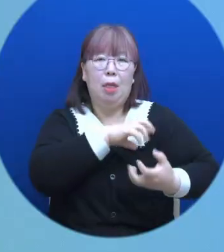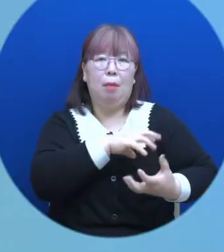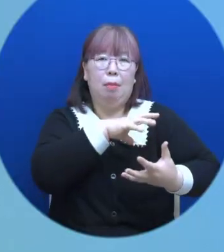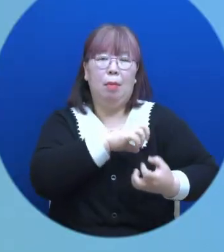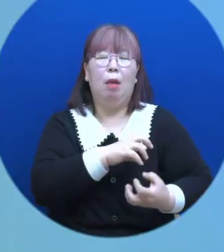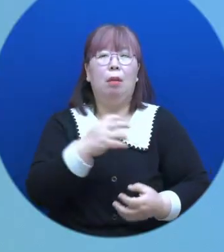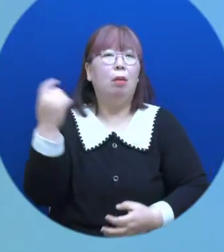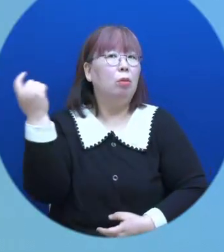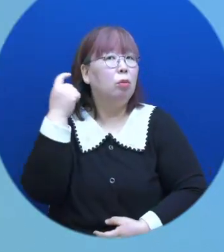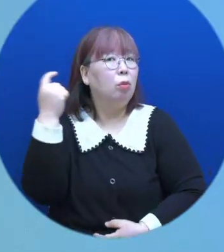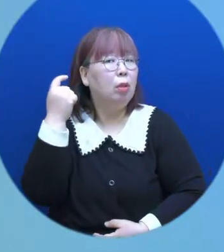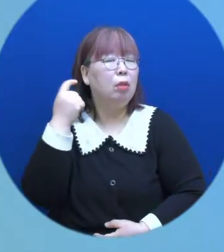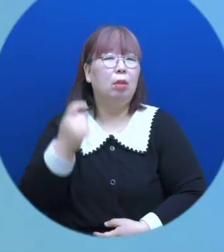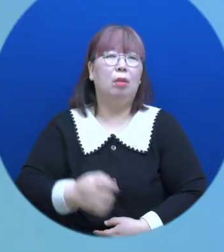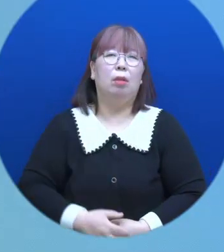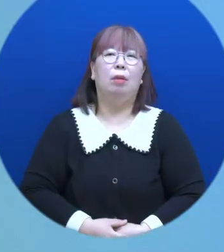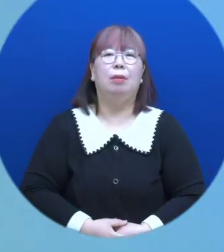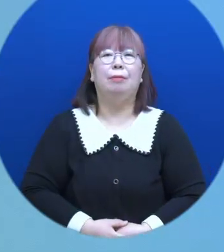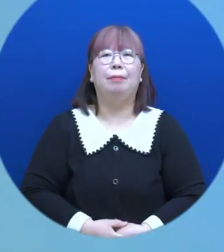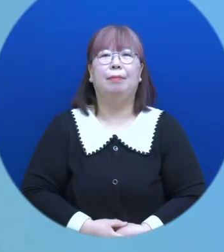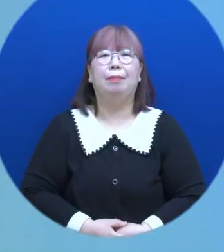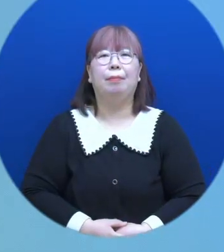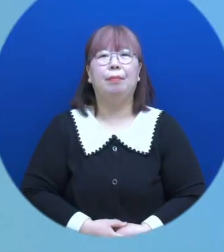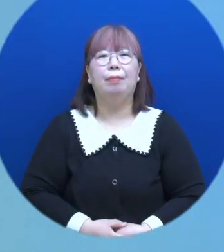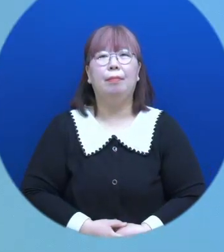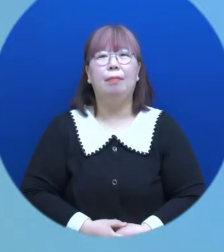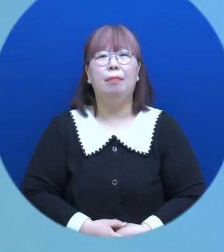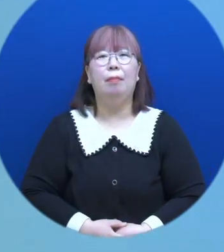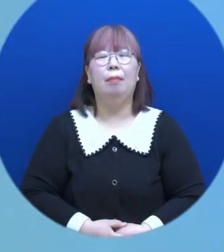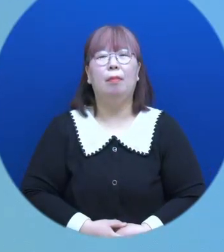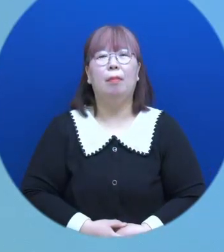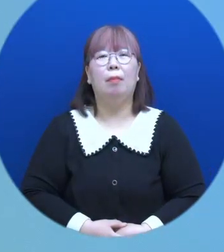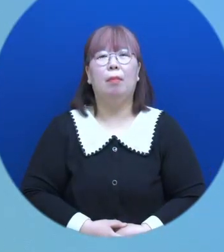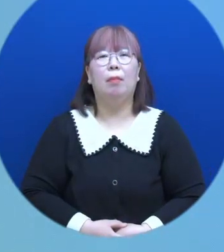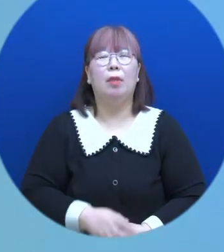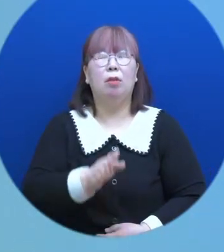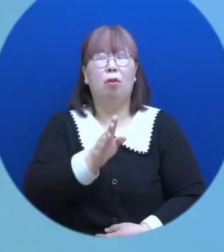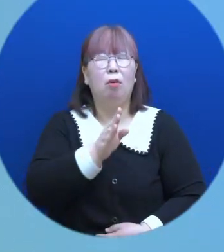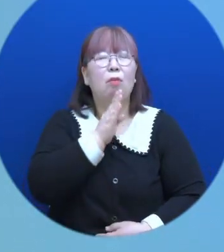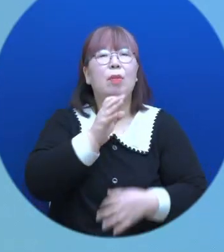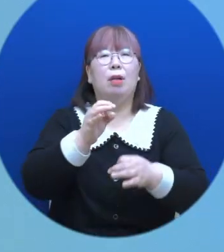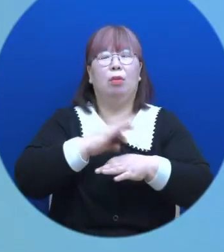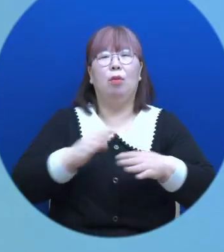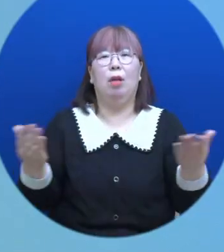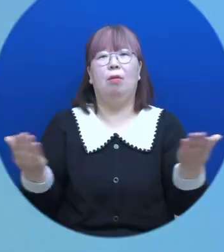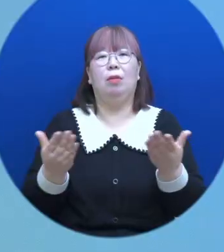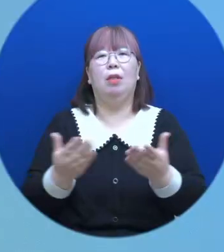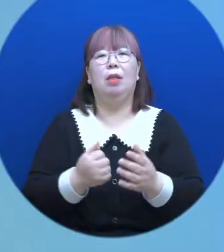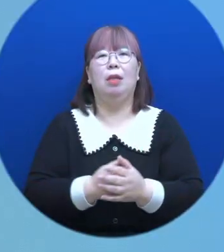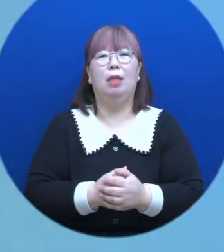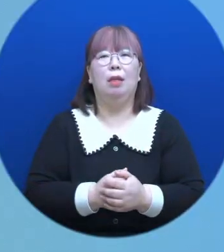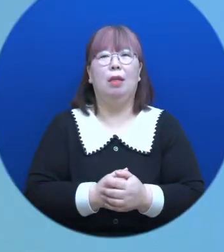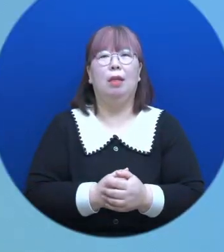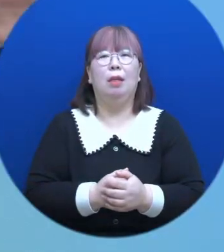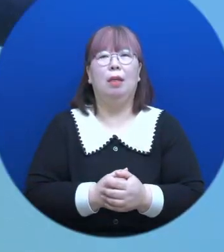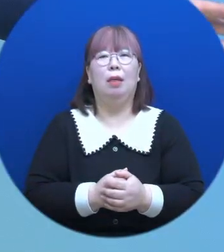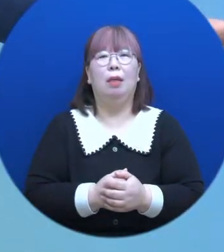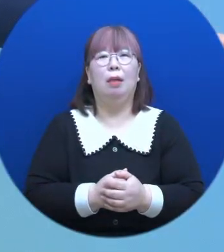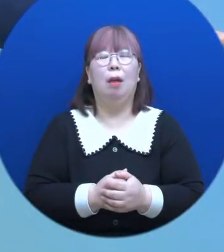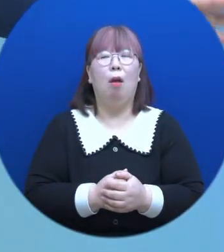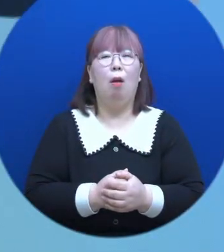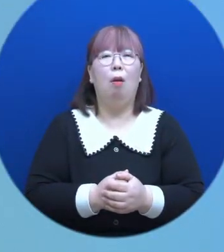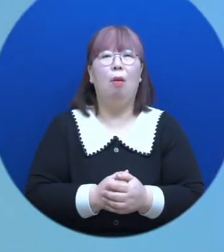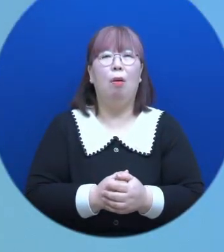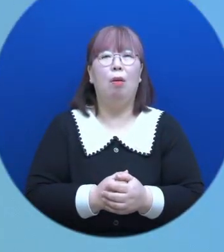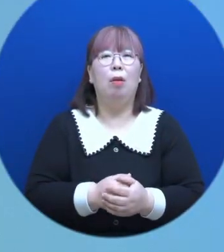소리를 그 기계를 통해서 포착한 거예요. 기가 막힌 일이죠. 전문가들이 하는 말이 무슨 말이냐?